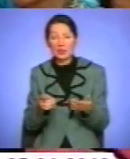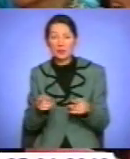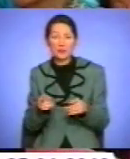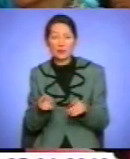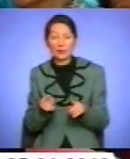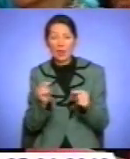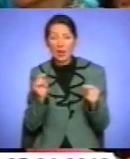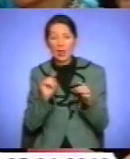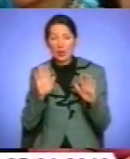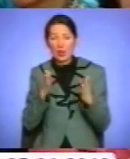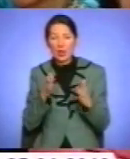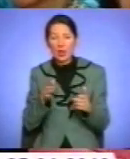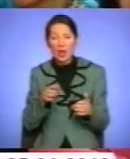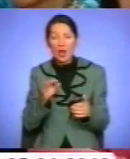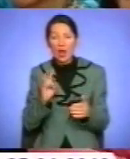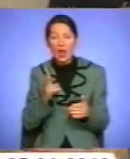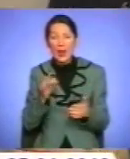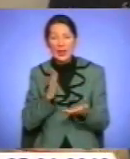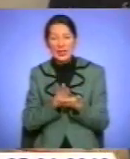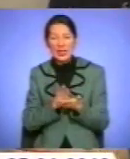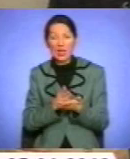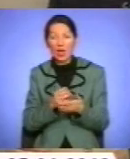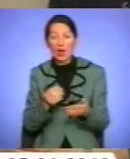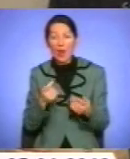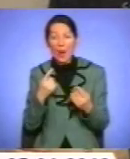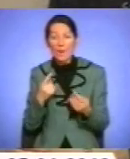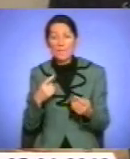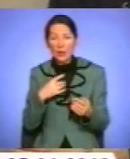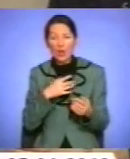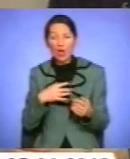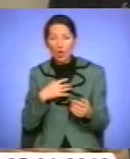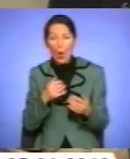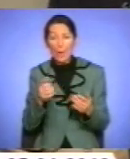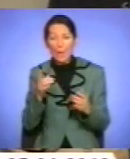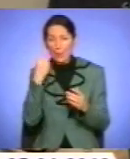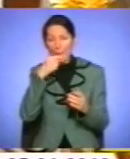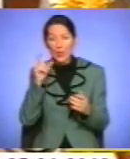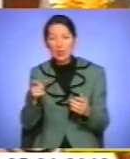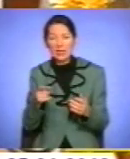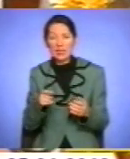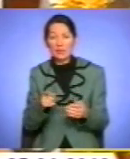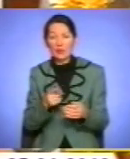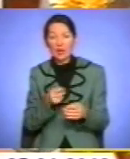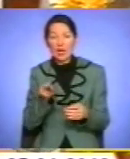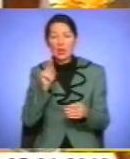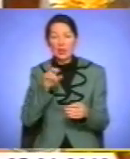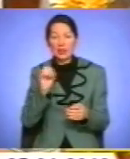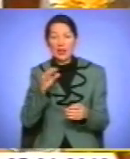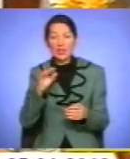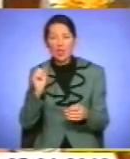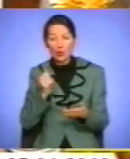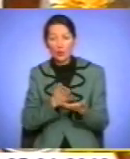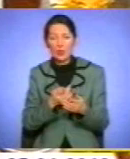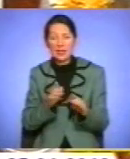Олександр Вільчинський належить до ключових постатей сучасної літератури Тернопільщини. Дежав'ю – це твір-ключ, що прочиняє двері у світ